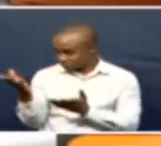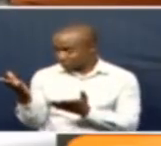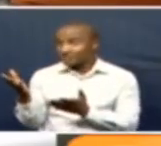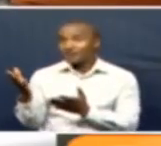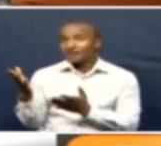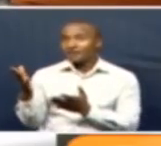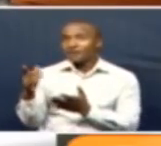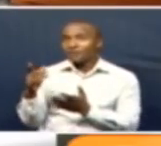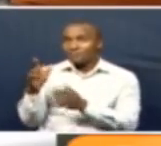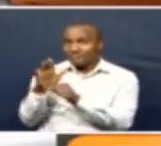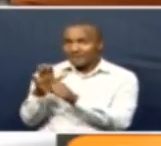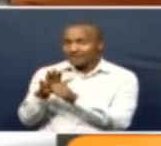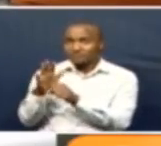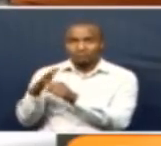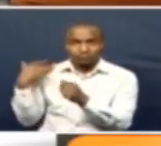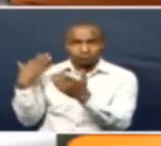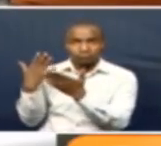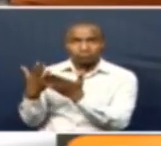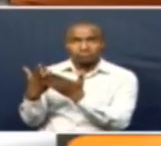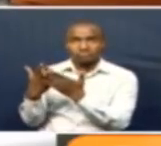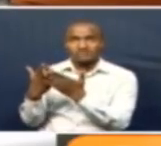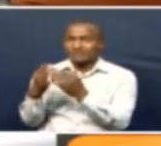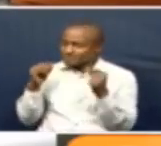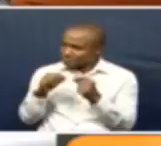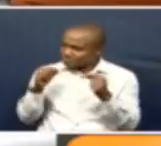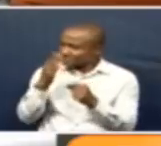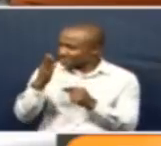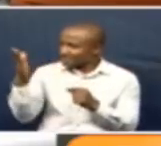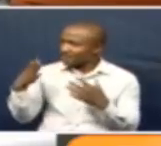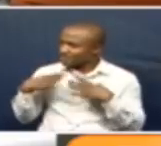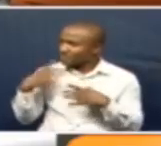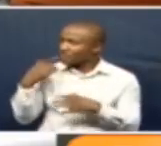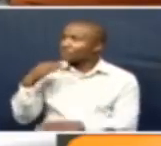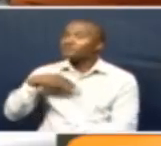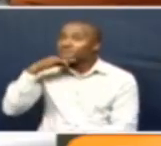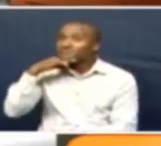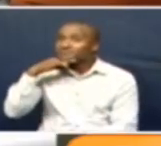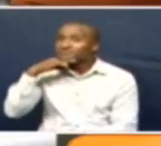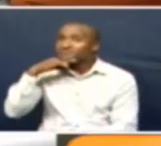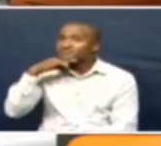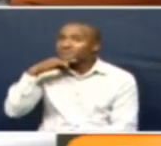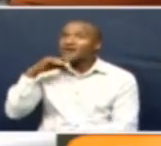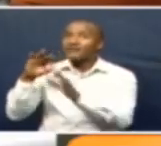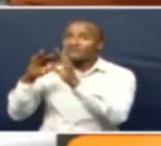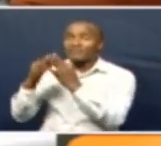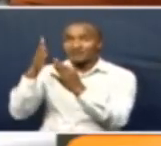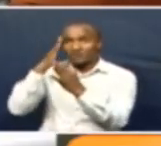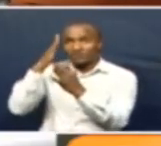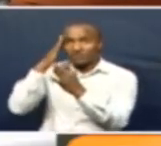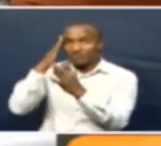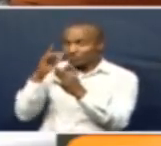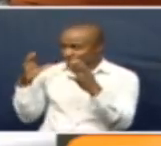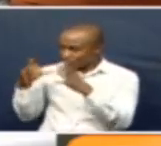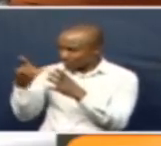Tuseme wengi mpaka leo wana uchungu. Mm-hmm. Kuna watu ambao walikufa. Mm-hmm. Mafamilia zao wanajua labda ni gang